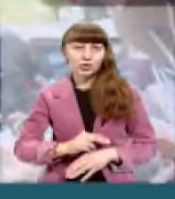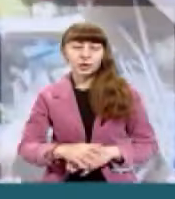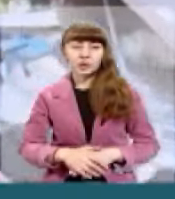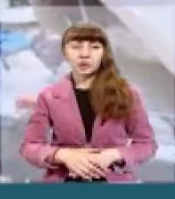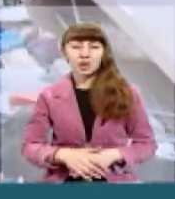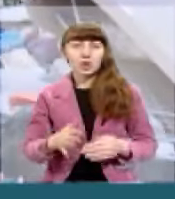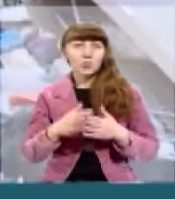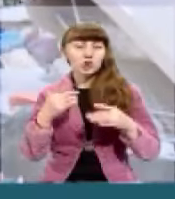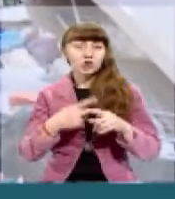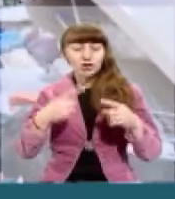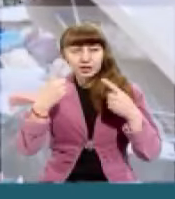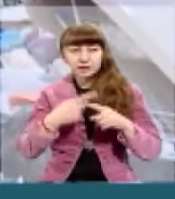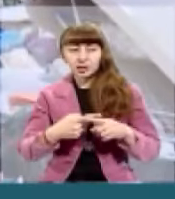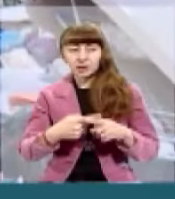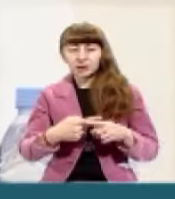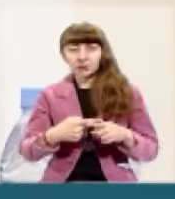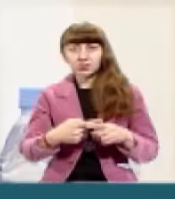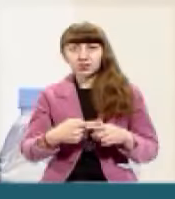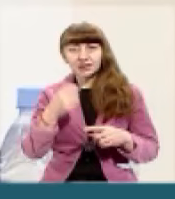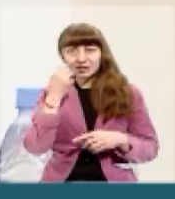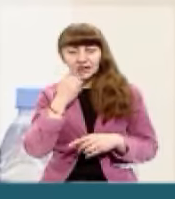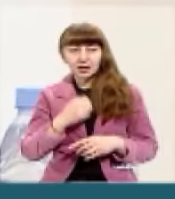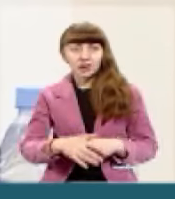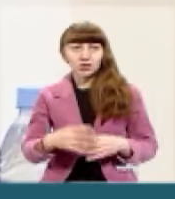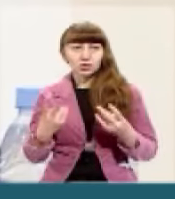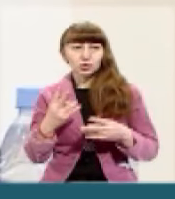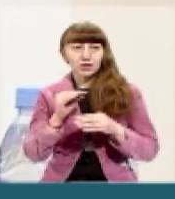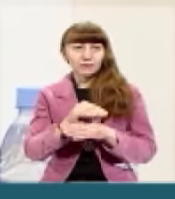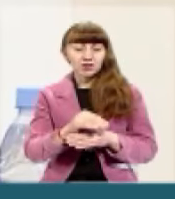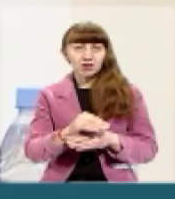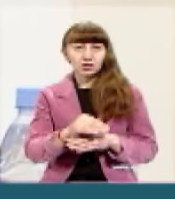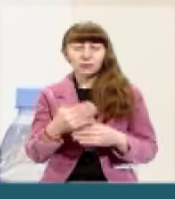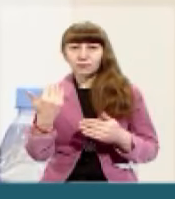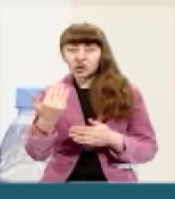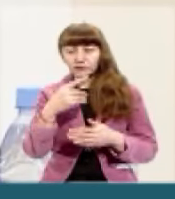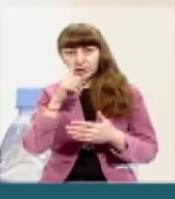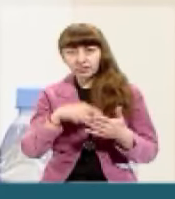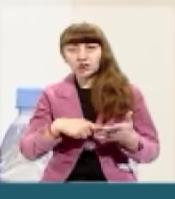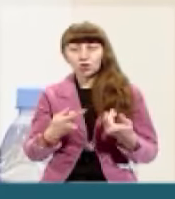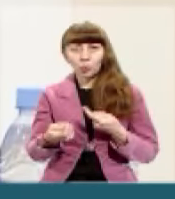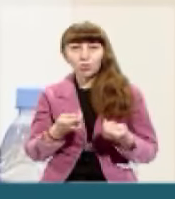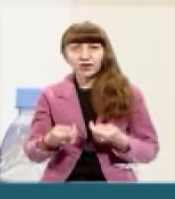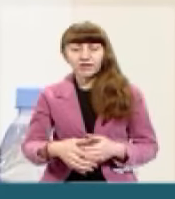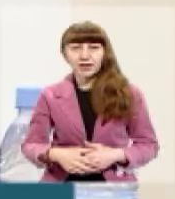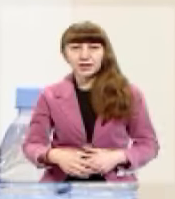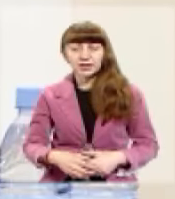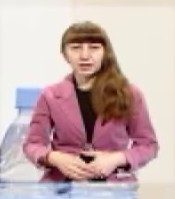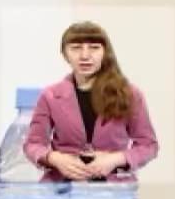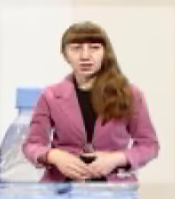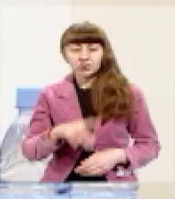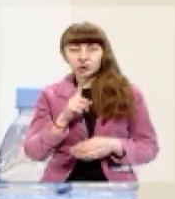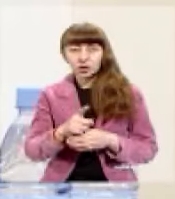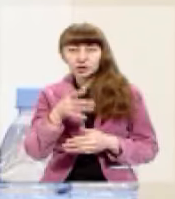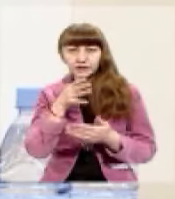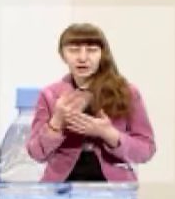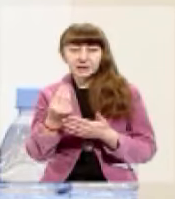же большая часть техники непригодна к работе. Нужно вкладывать уже в доверительное управление. Вы должны вкладывать